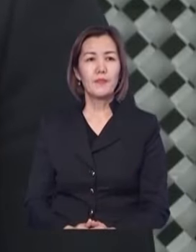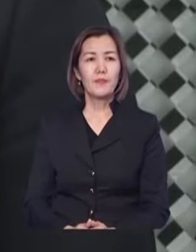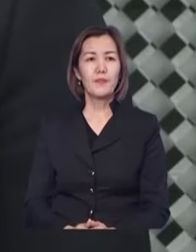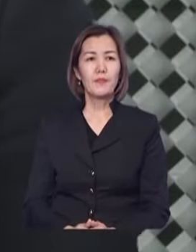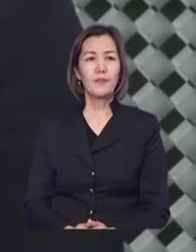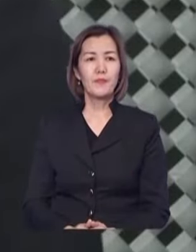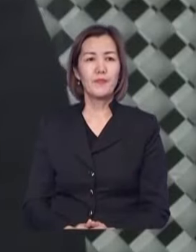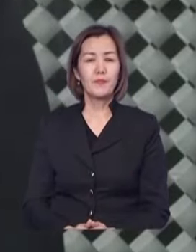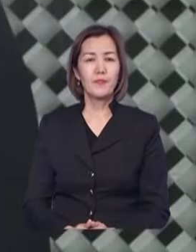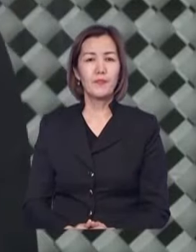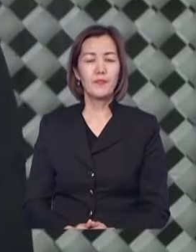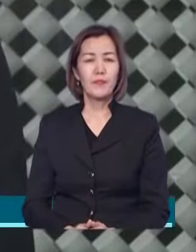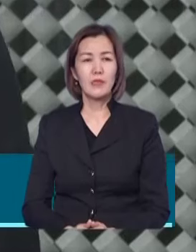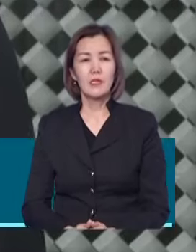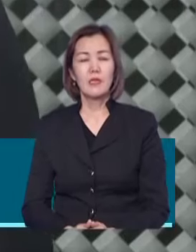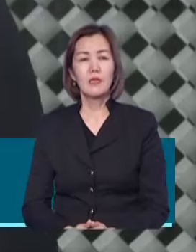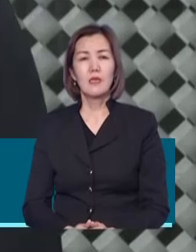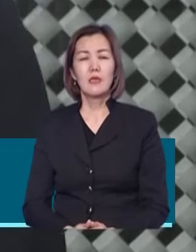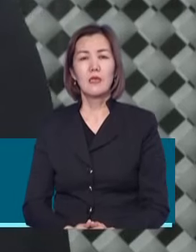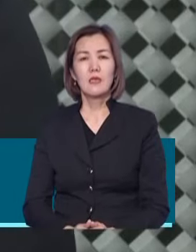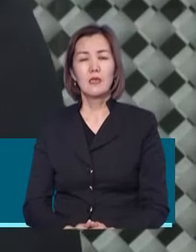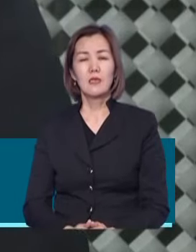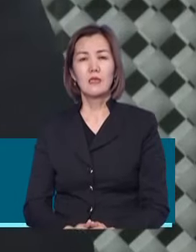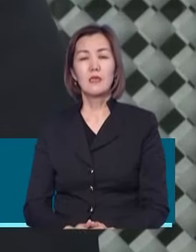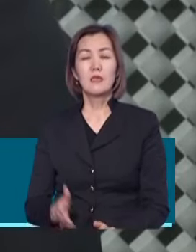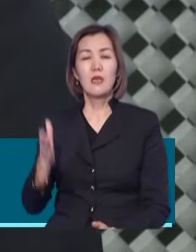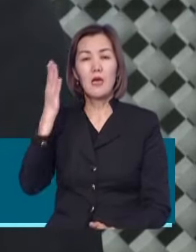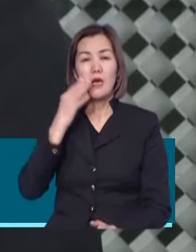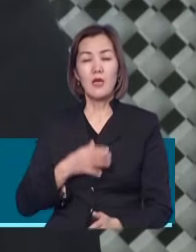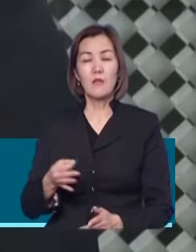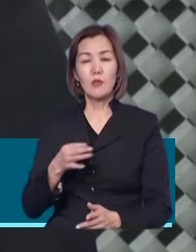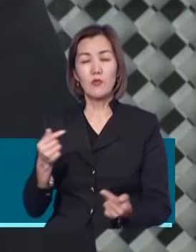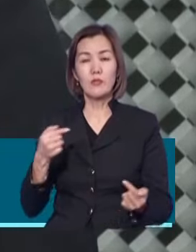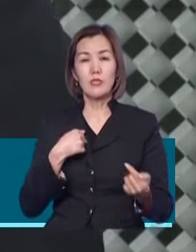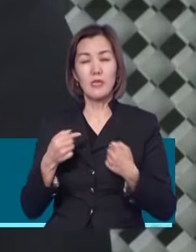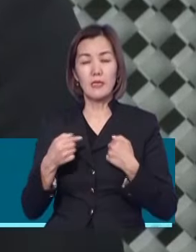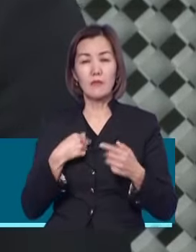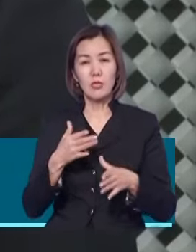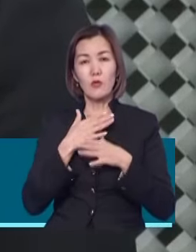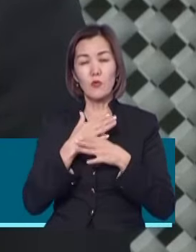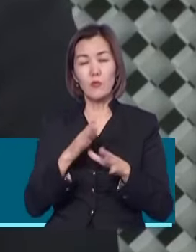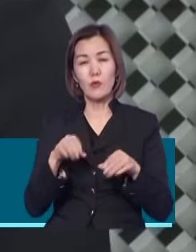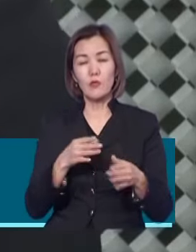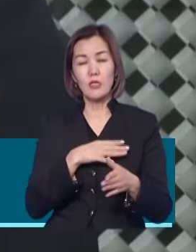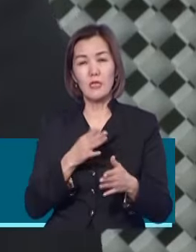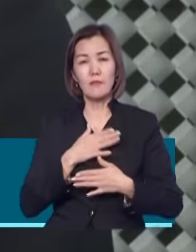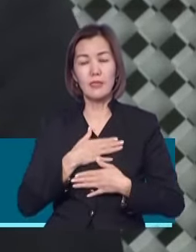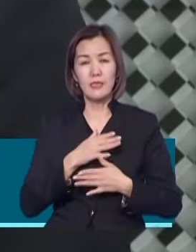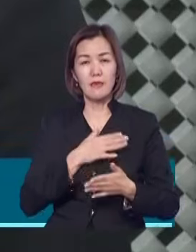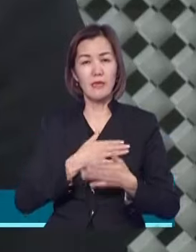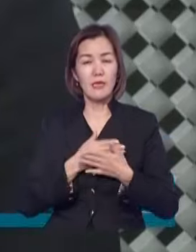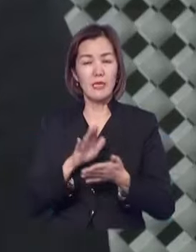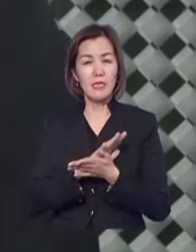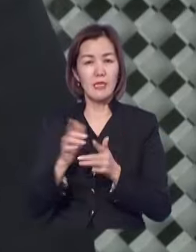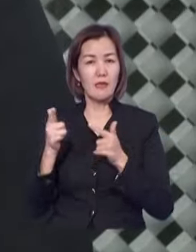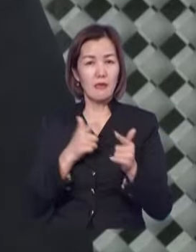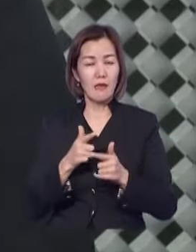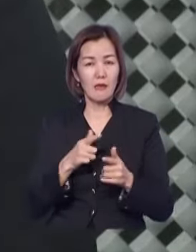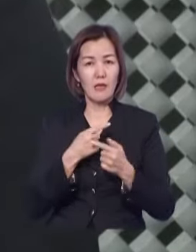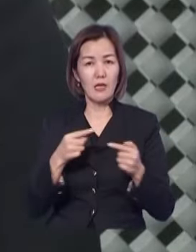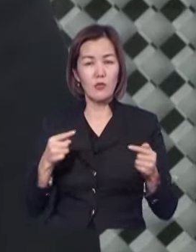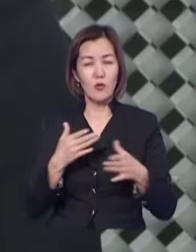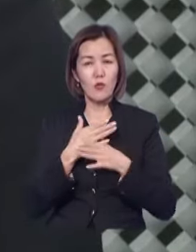Большая помощь была оказана в Матинской области. Алматы облысынан зардап шеккендерге көмек көрсетілді. Біздің еріктілер оған дайын, гуманитарлық